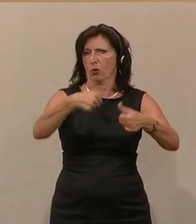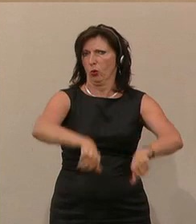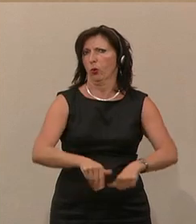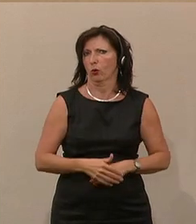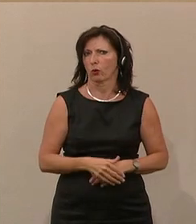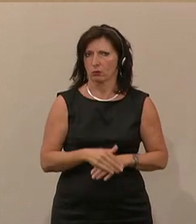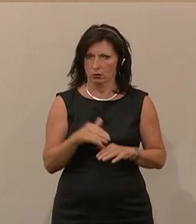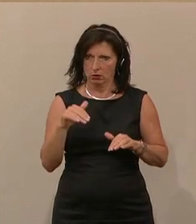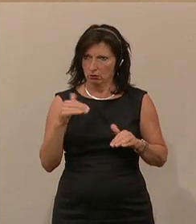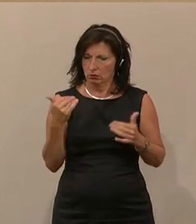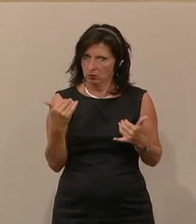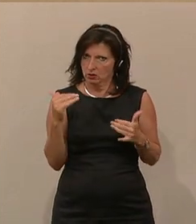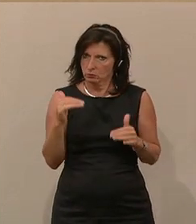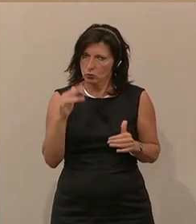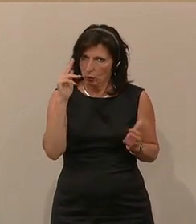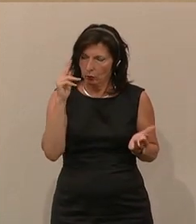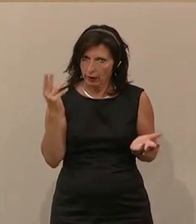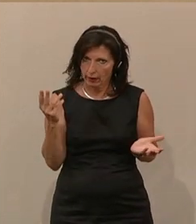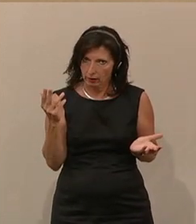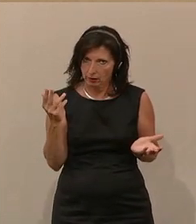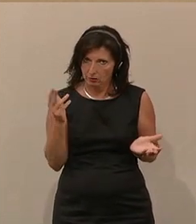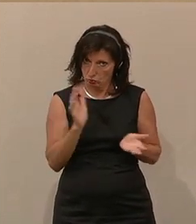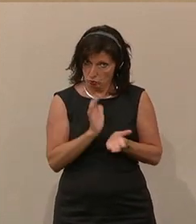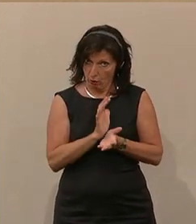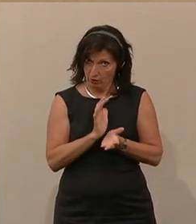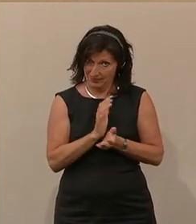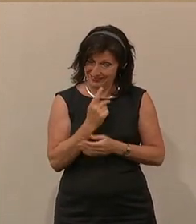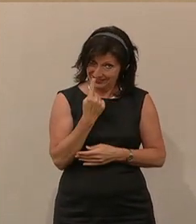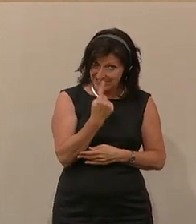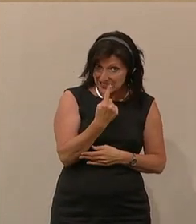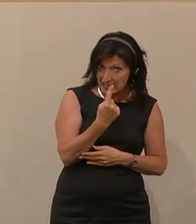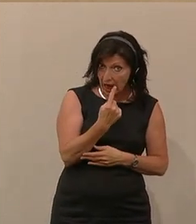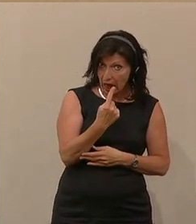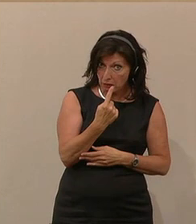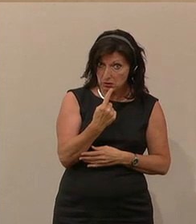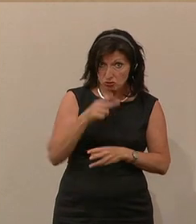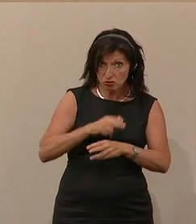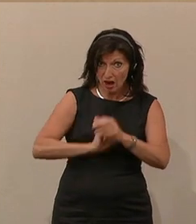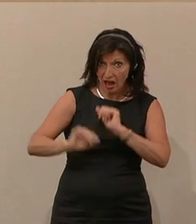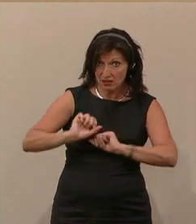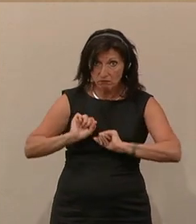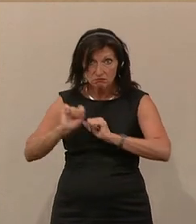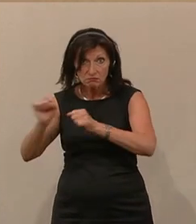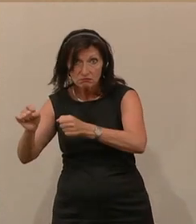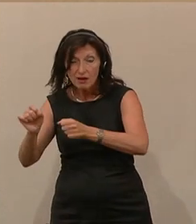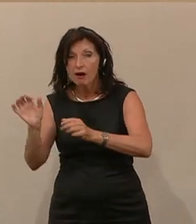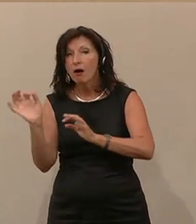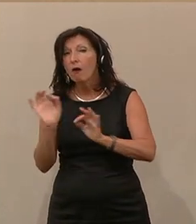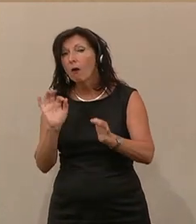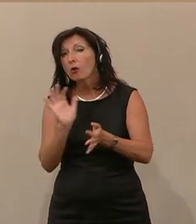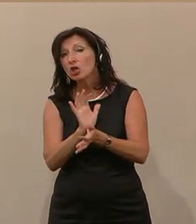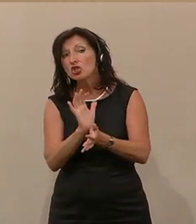frage stellen ob die zeugen denn von sich aus zur staatsanwaltschaft gegangen sind oder diese zeugen nicht